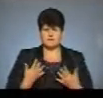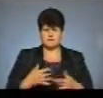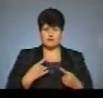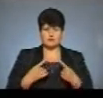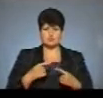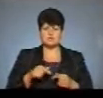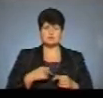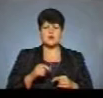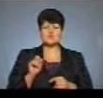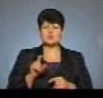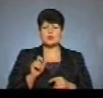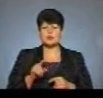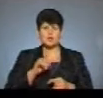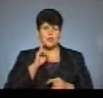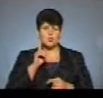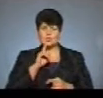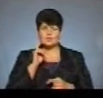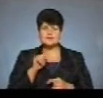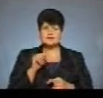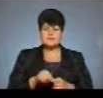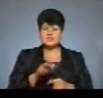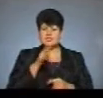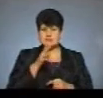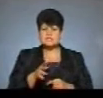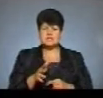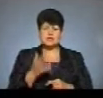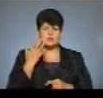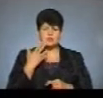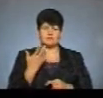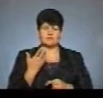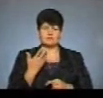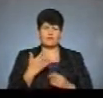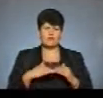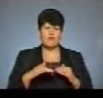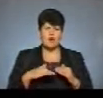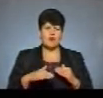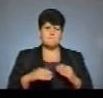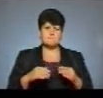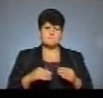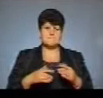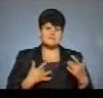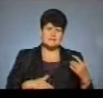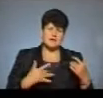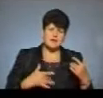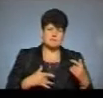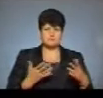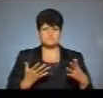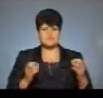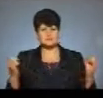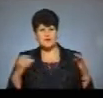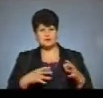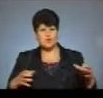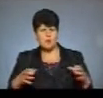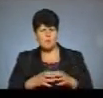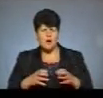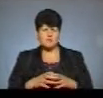нас була золота юність. Це саме ті часи, коли ми в дворах з гітарами пропадали. І збирались компаніями,